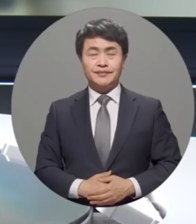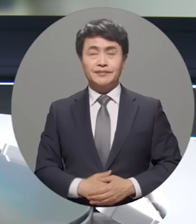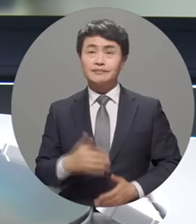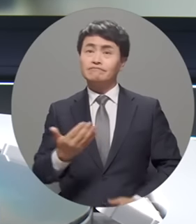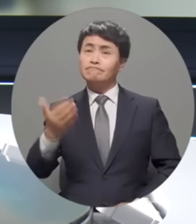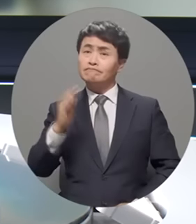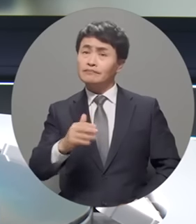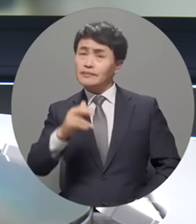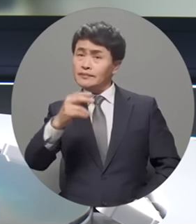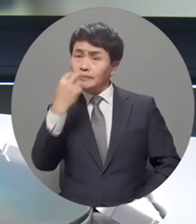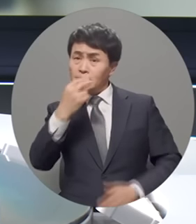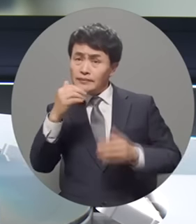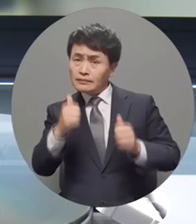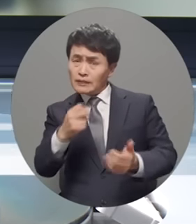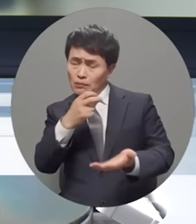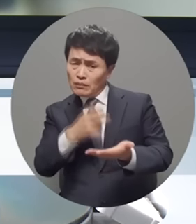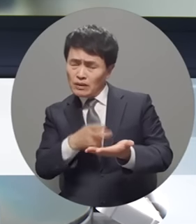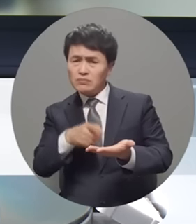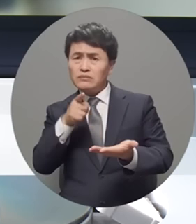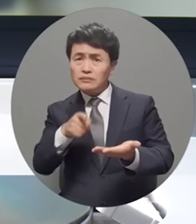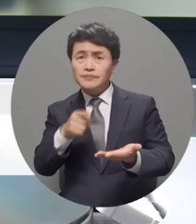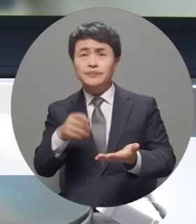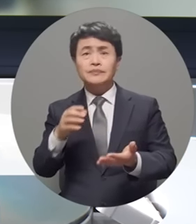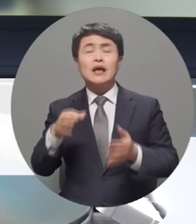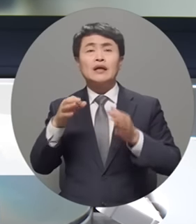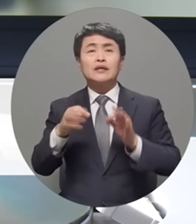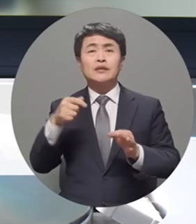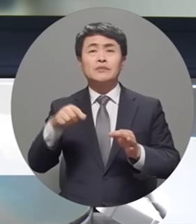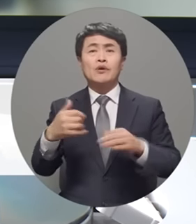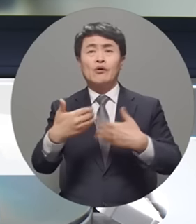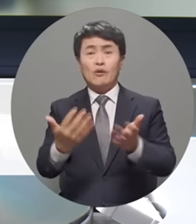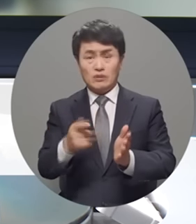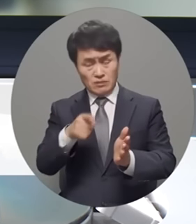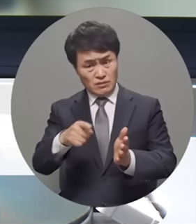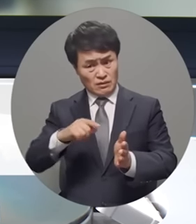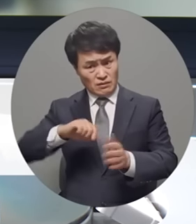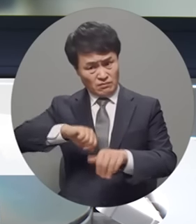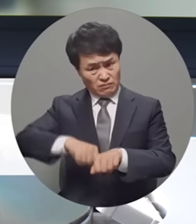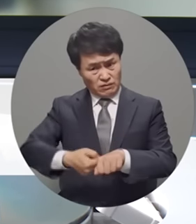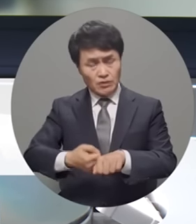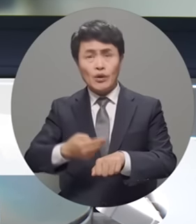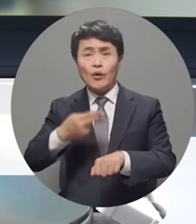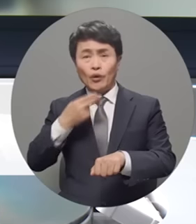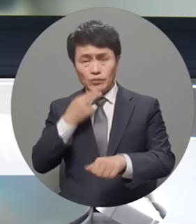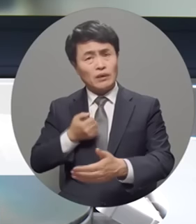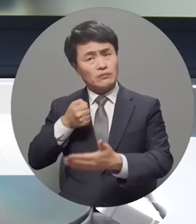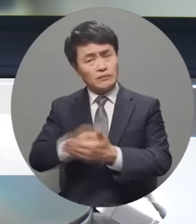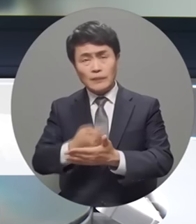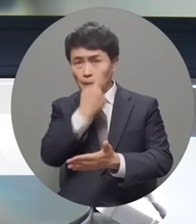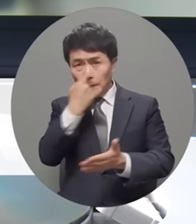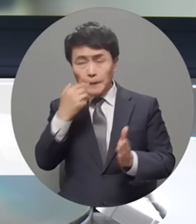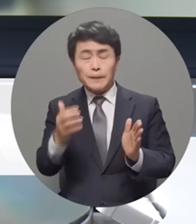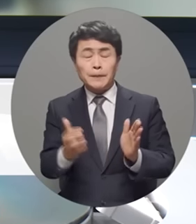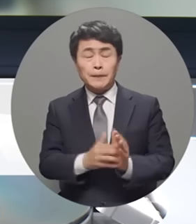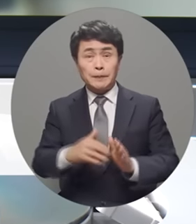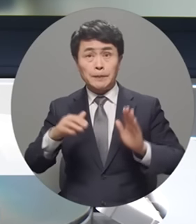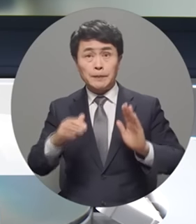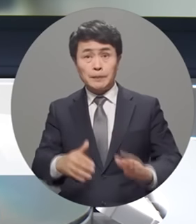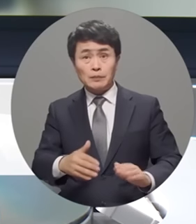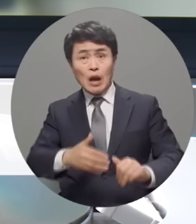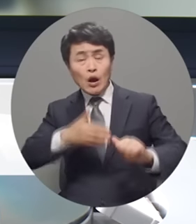그런데 검찰은 법리적으로는 일단 김건희 여사는 처벌하기 어렵다고 잠정 판단한 것으로 확인됐습니다.